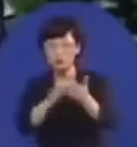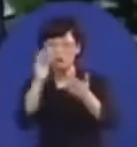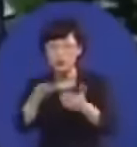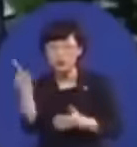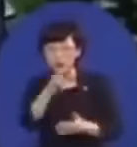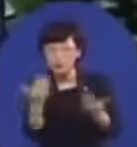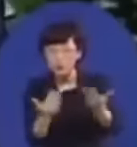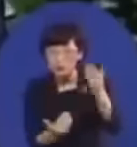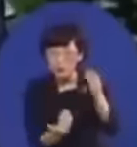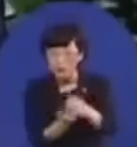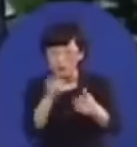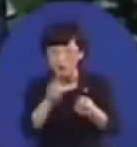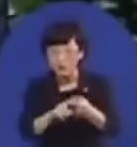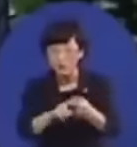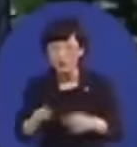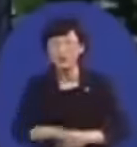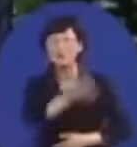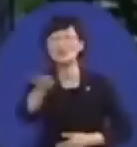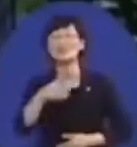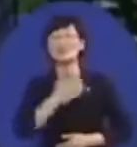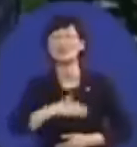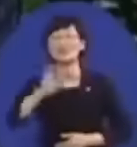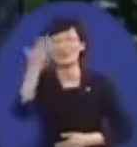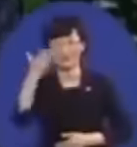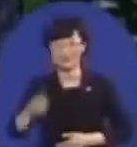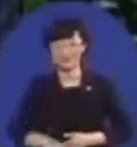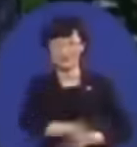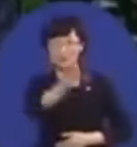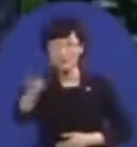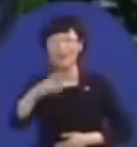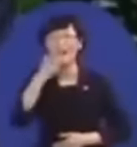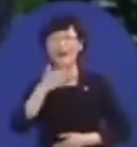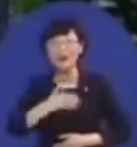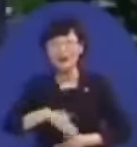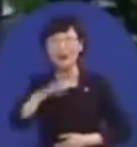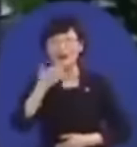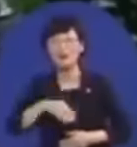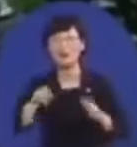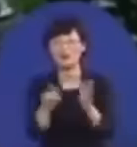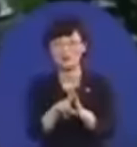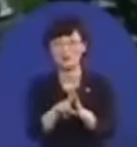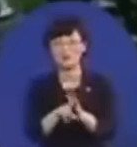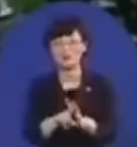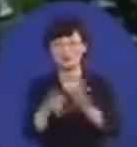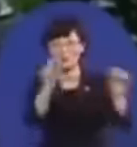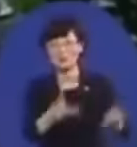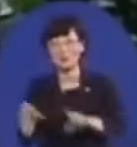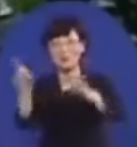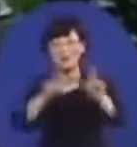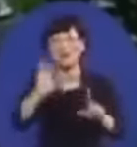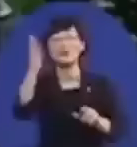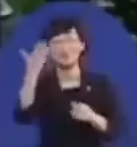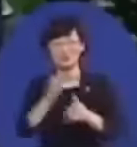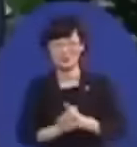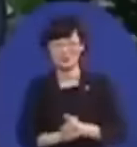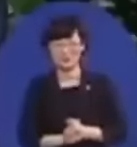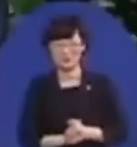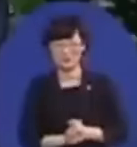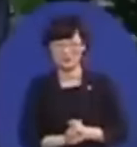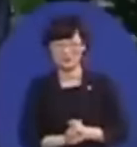일이 생기는지 우리는 압니다. 우리는 알고 믿고 살아가는 것입니다.